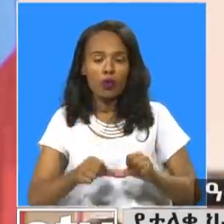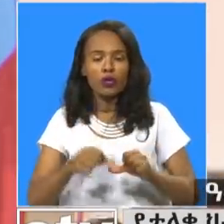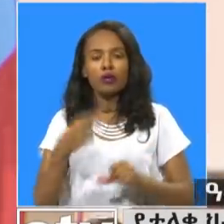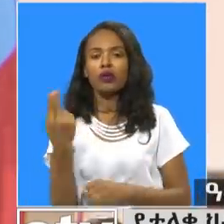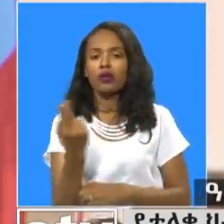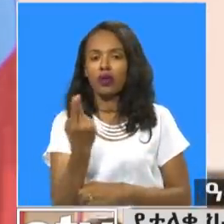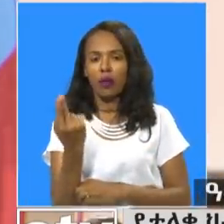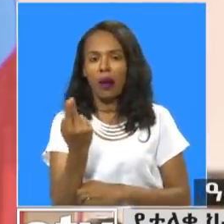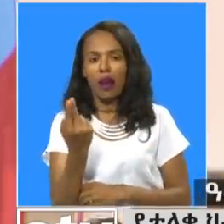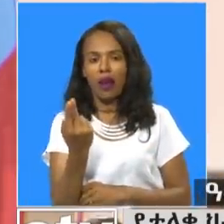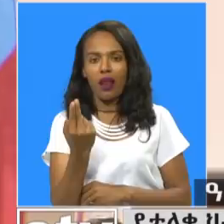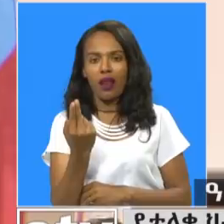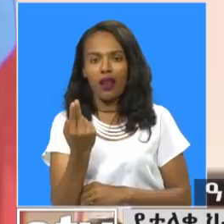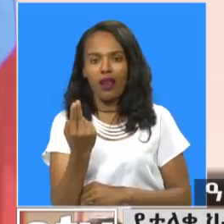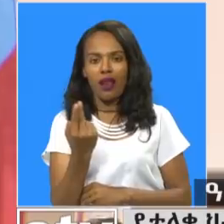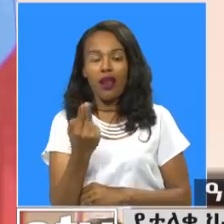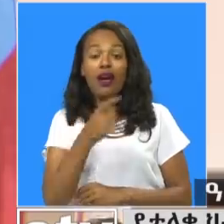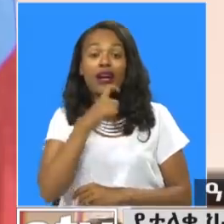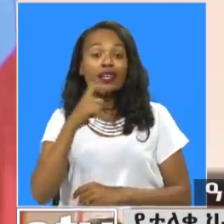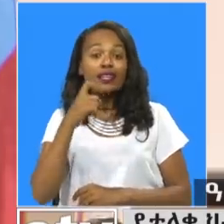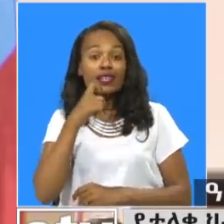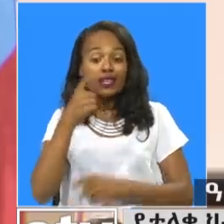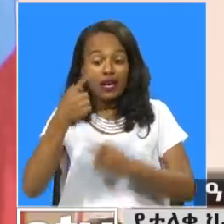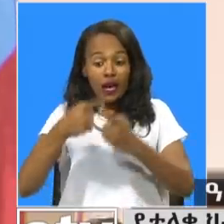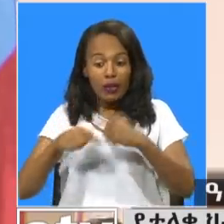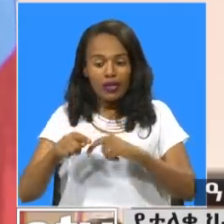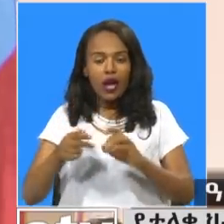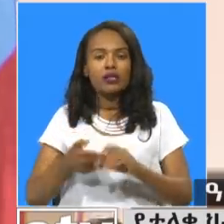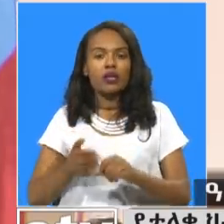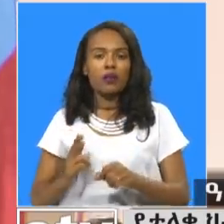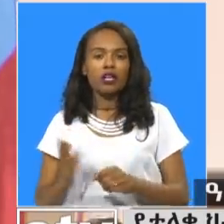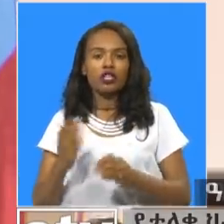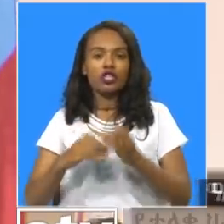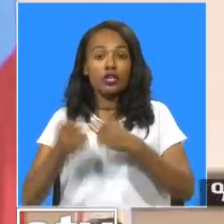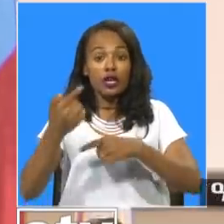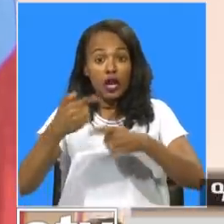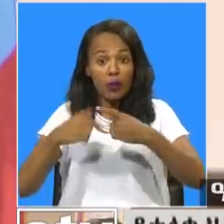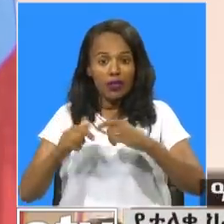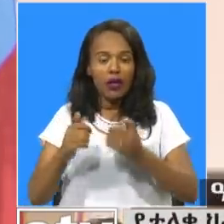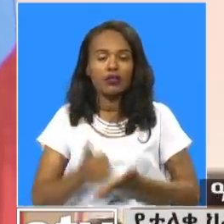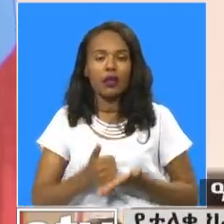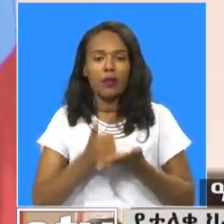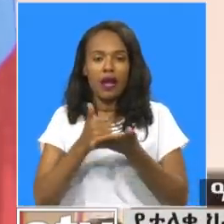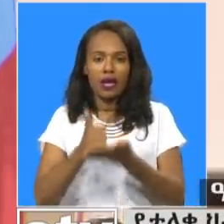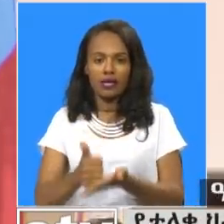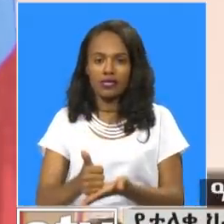ይጠቅማል። ድርቅ ከመጣ ስለምንለቅ፣ ችግር ከመጣ ስለምናግዝ፣